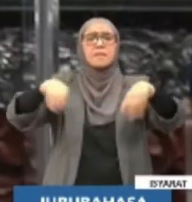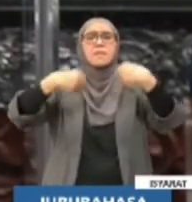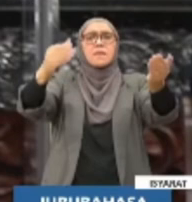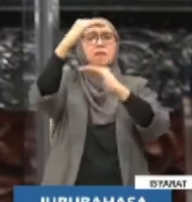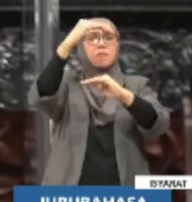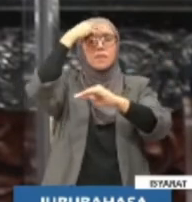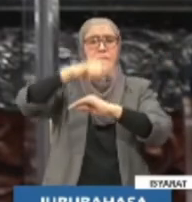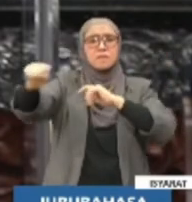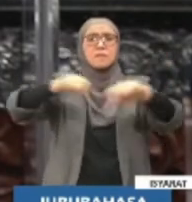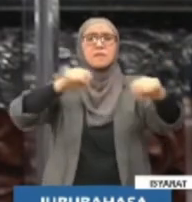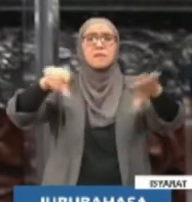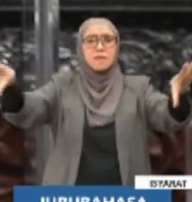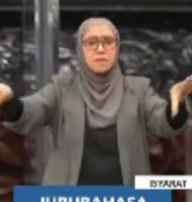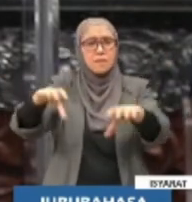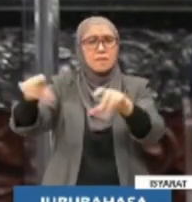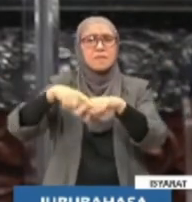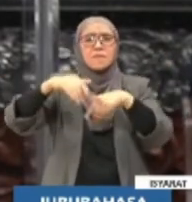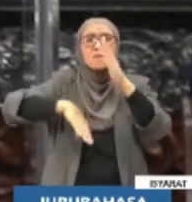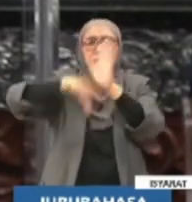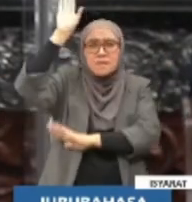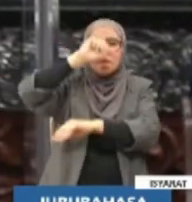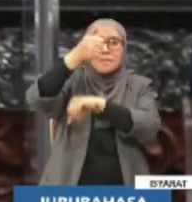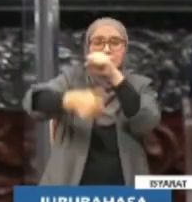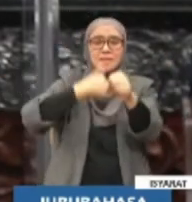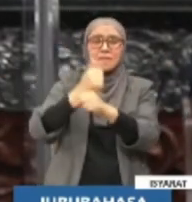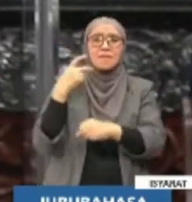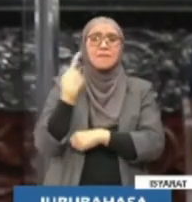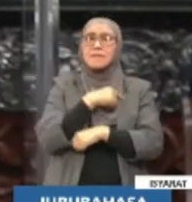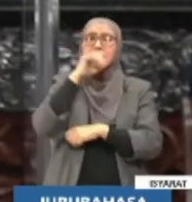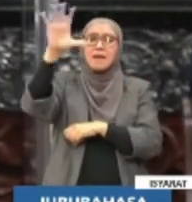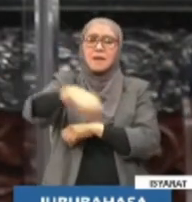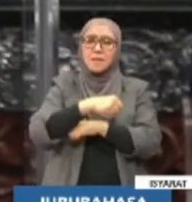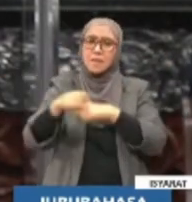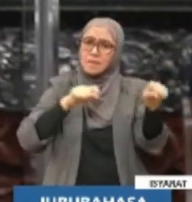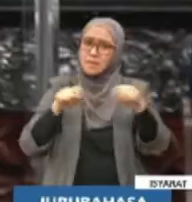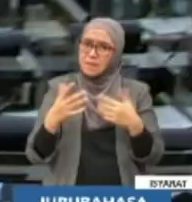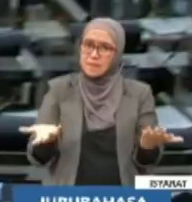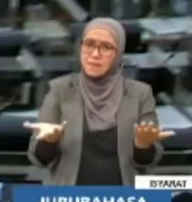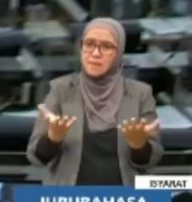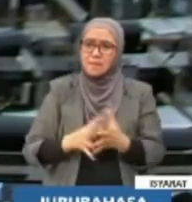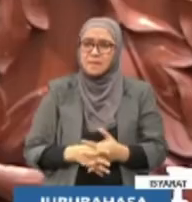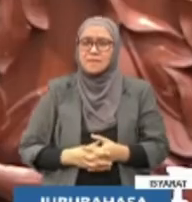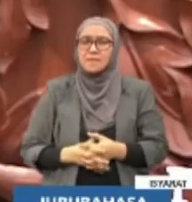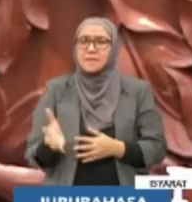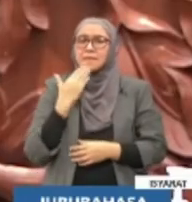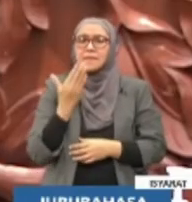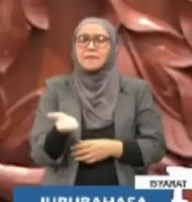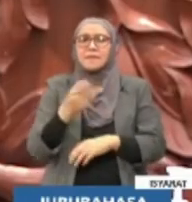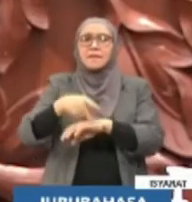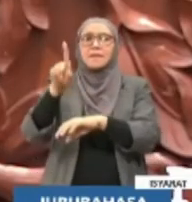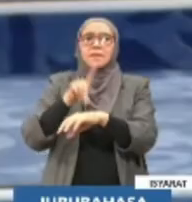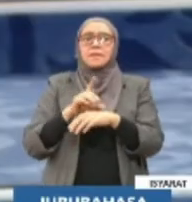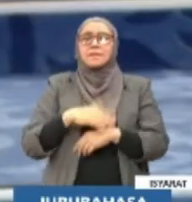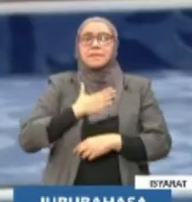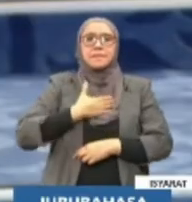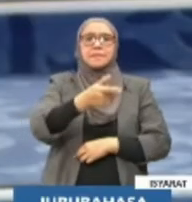supaya tindakan diambil kran ini sudah 10 tahun kita tidak ada meledakkan kasih yang normal condition dalam menteri